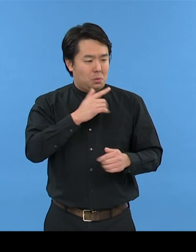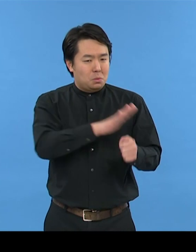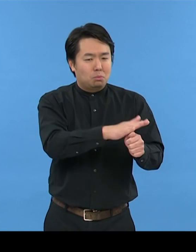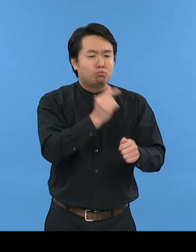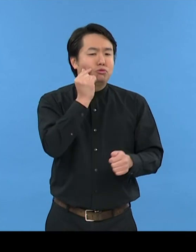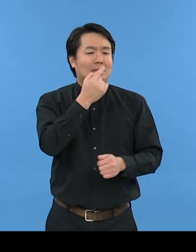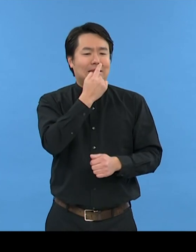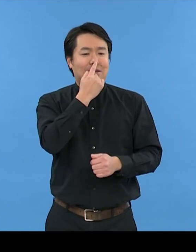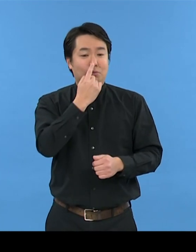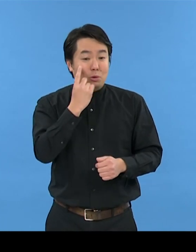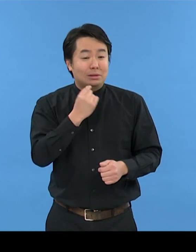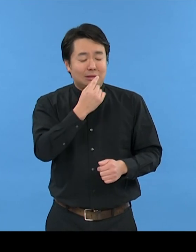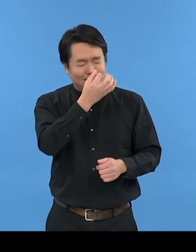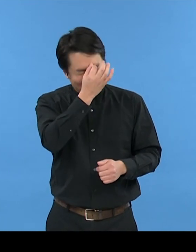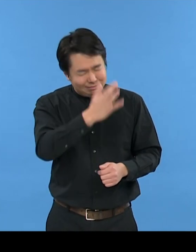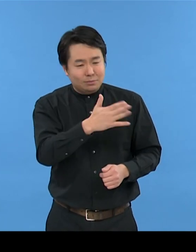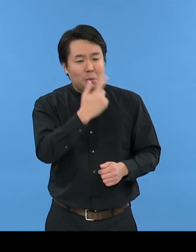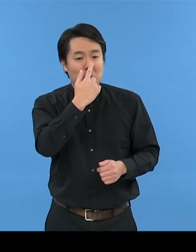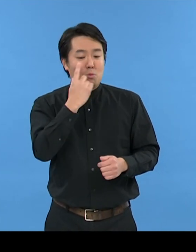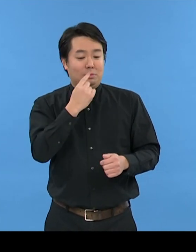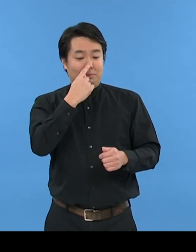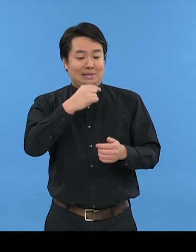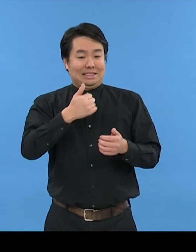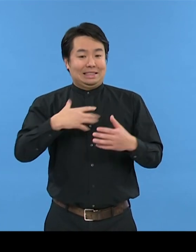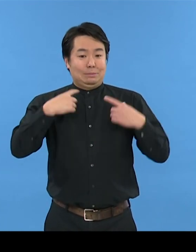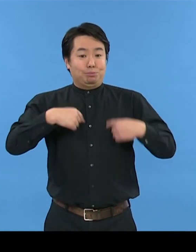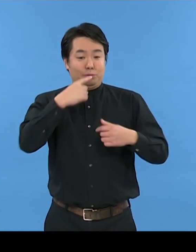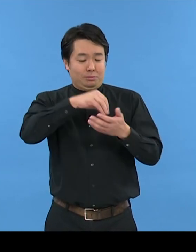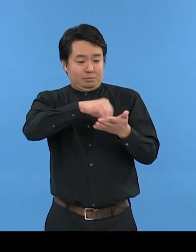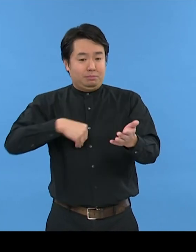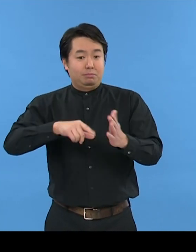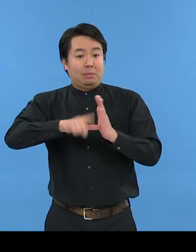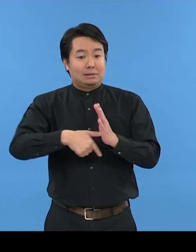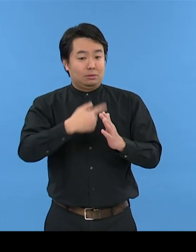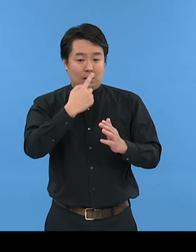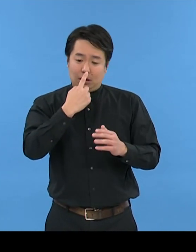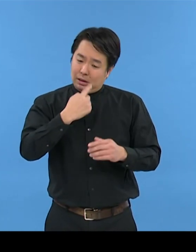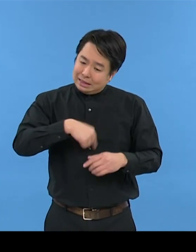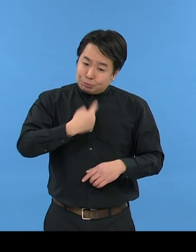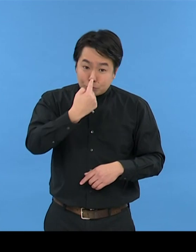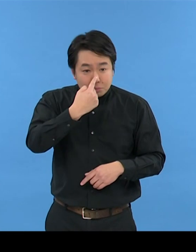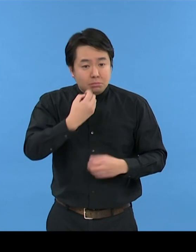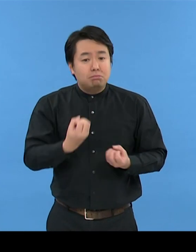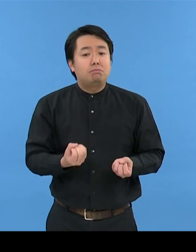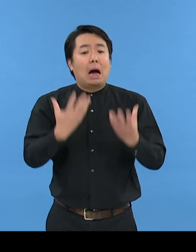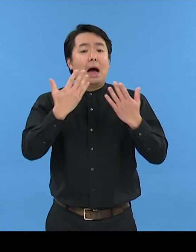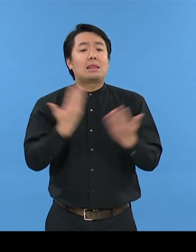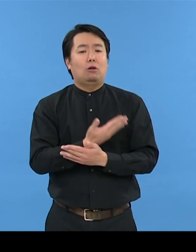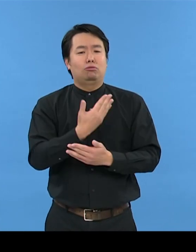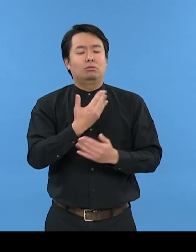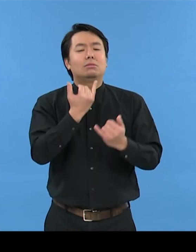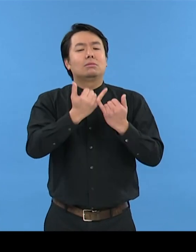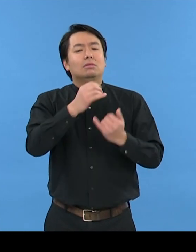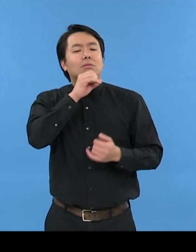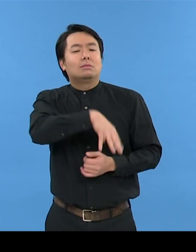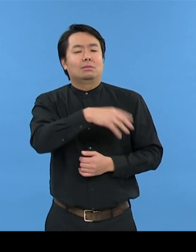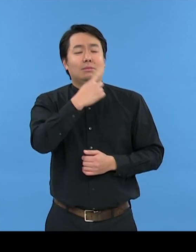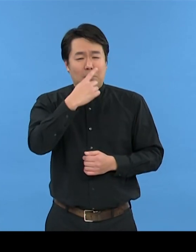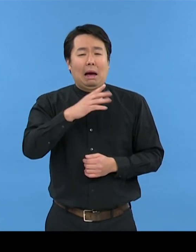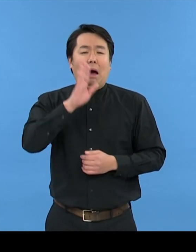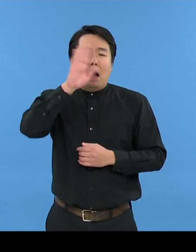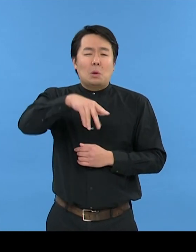俺はシンプル以外じゃ使い物にならない人間なんだよいろいろヒロも大きな儲けましたけど